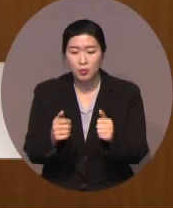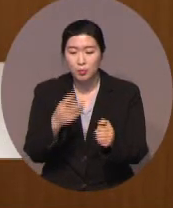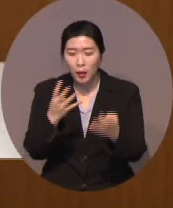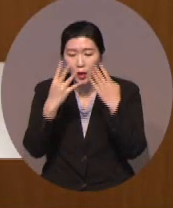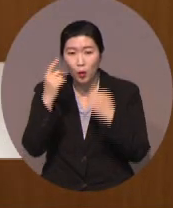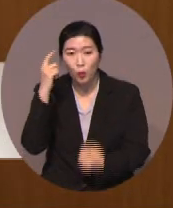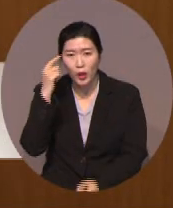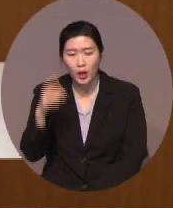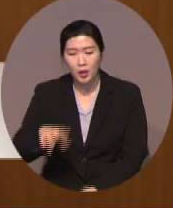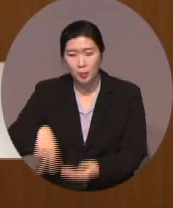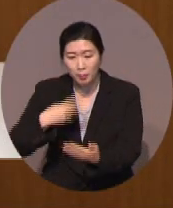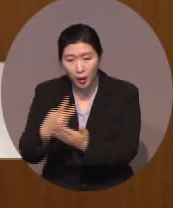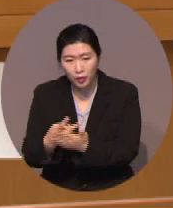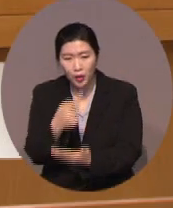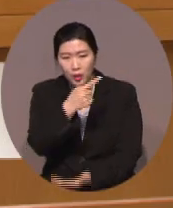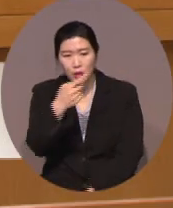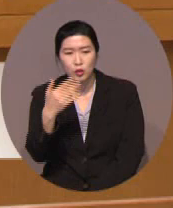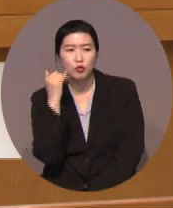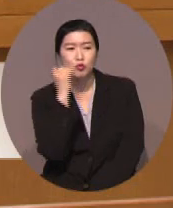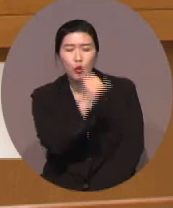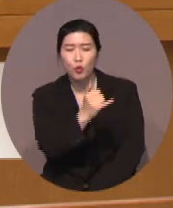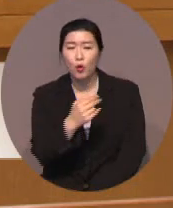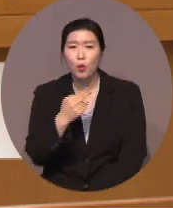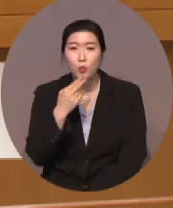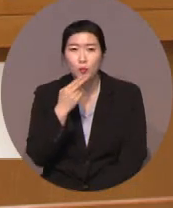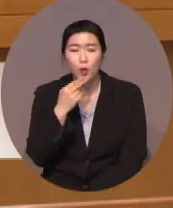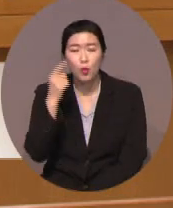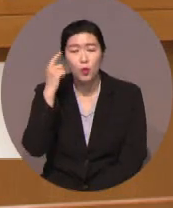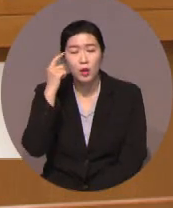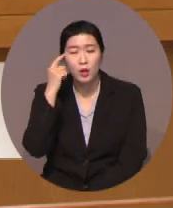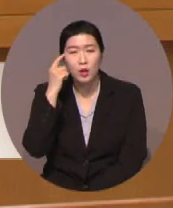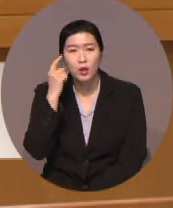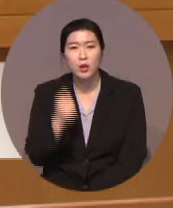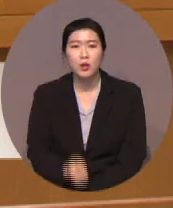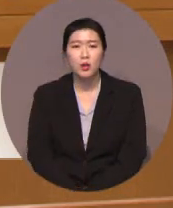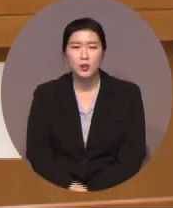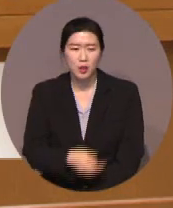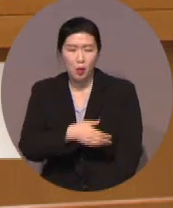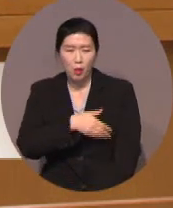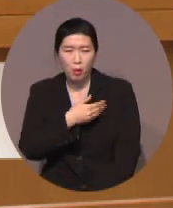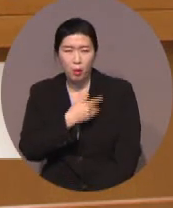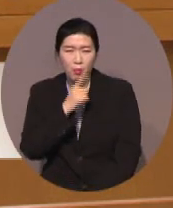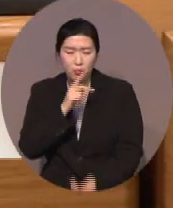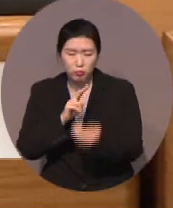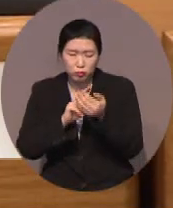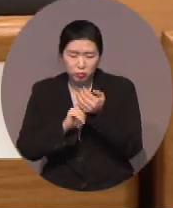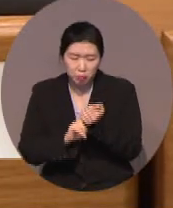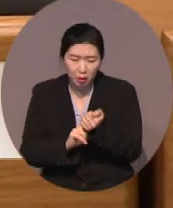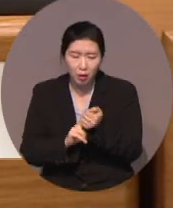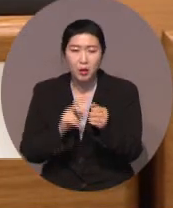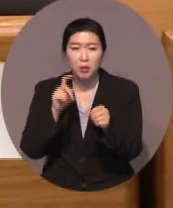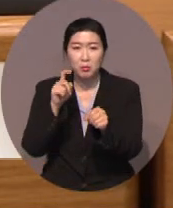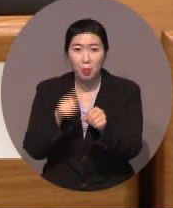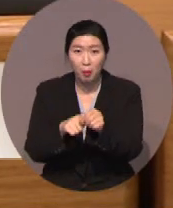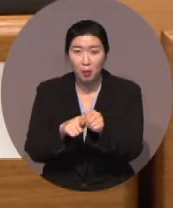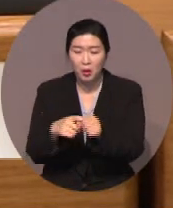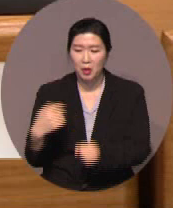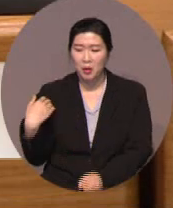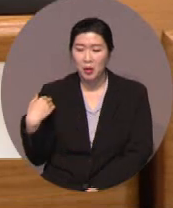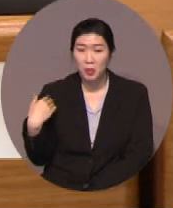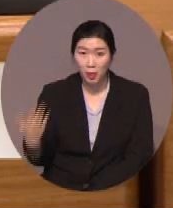처음 쓰러졌을 때 119의 신고의 응급실로 옮겼더라면 살 수 있었을 텐데 방치의 숨졌고 내연관계가